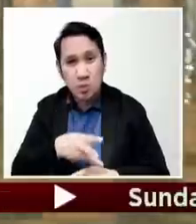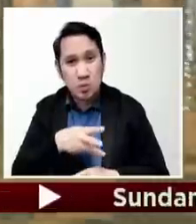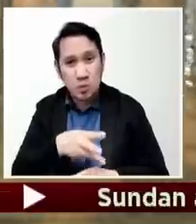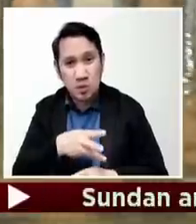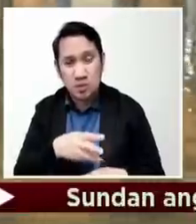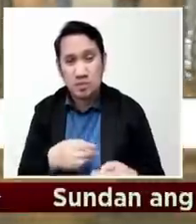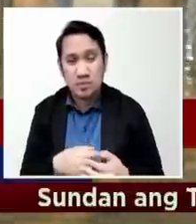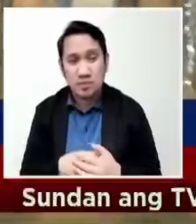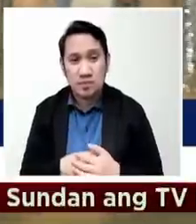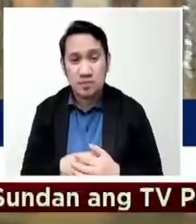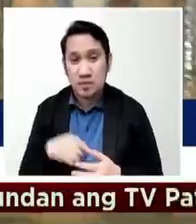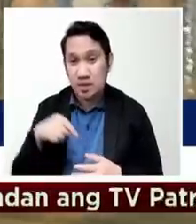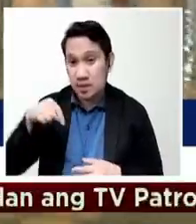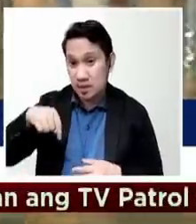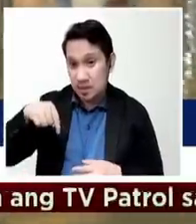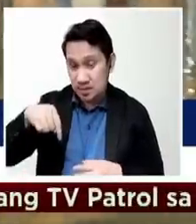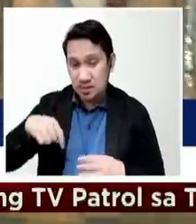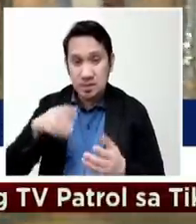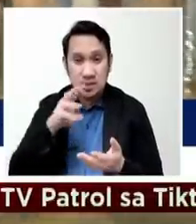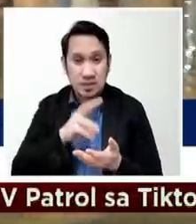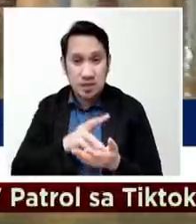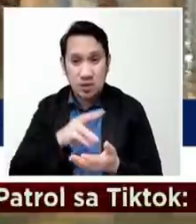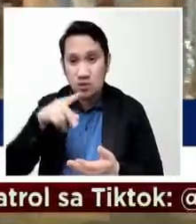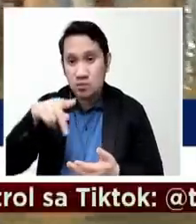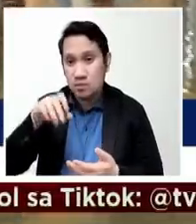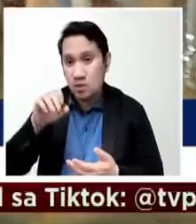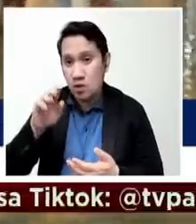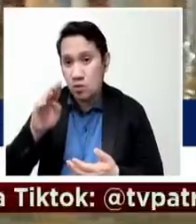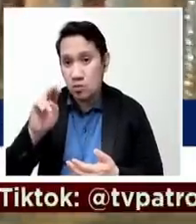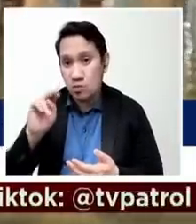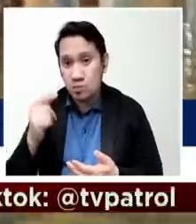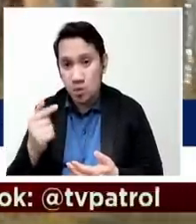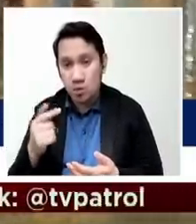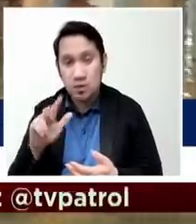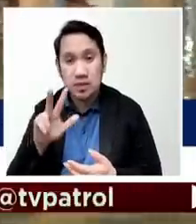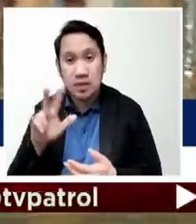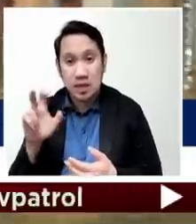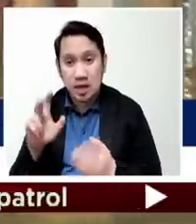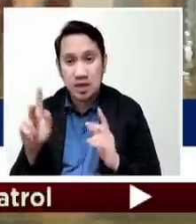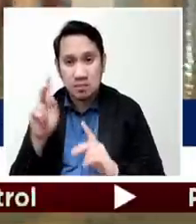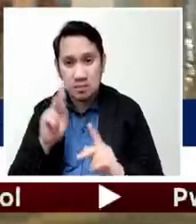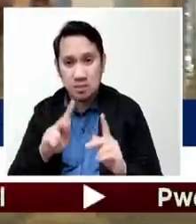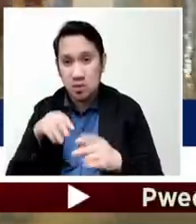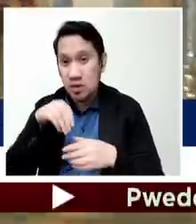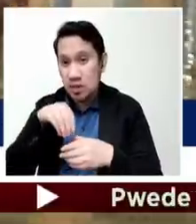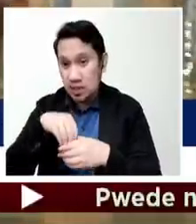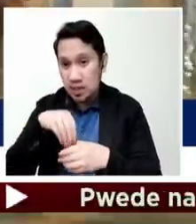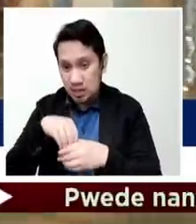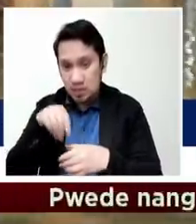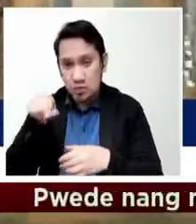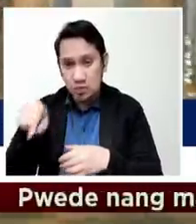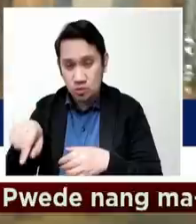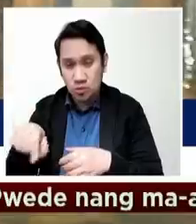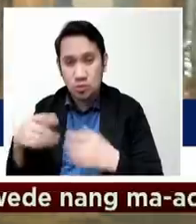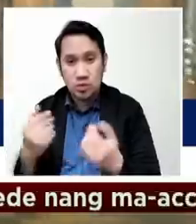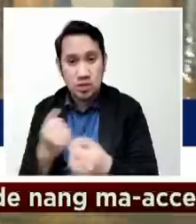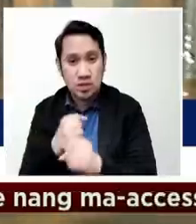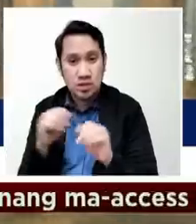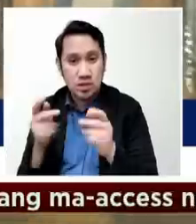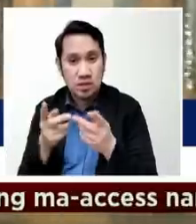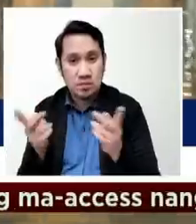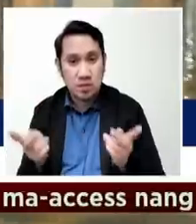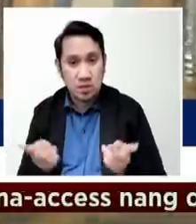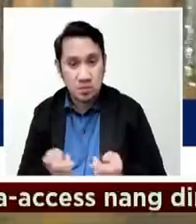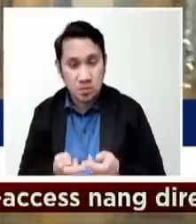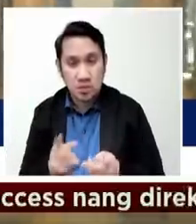Henry, dito sa bayan ng Paumbong ay 300 na katao pa ang nasa loob ng mga evacuation centers sa ngayon at siyam sa 14 na barangay dito sa